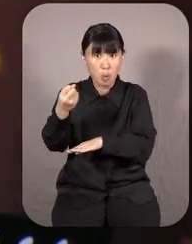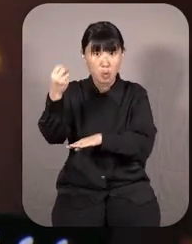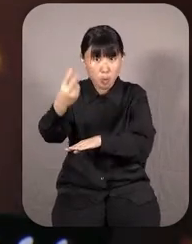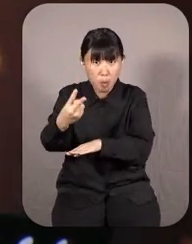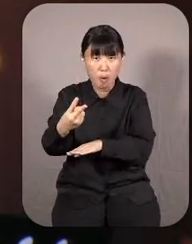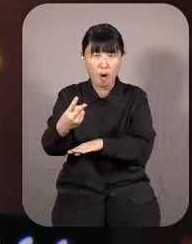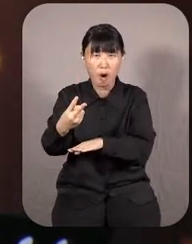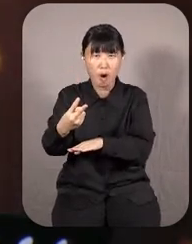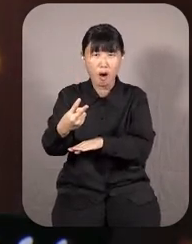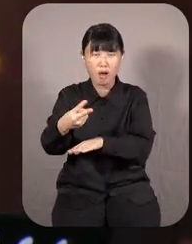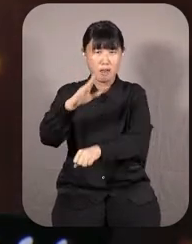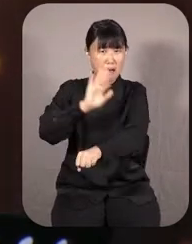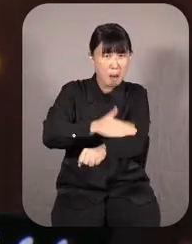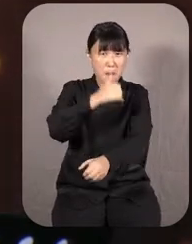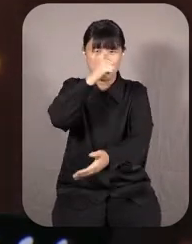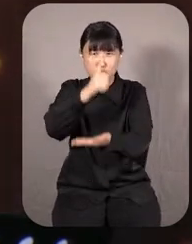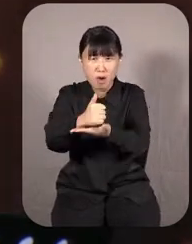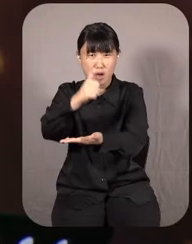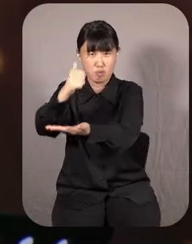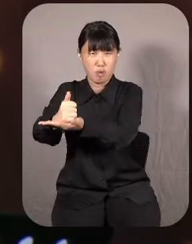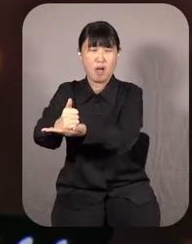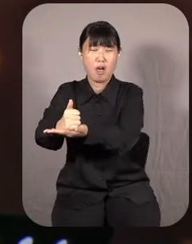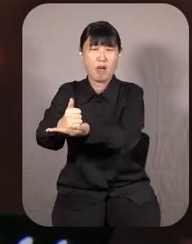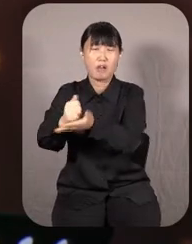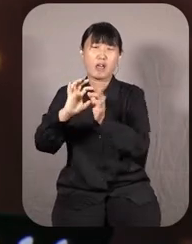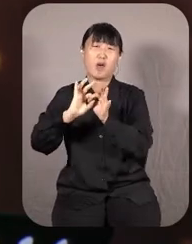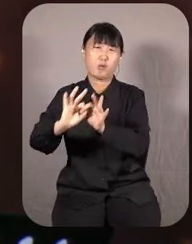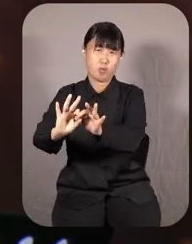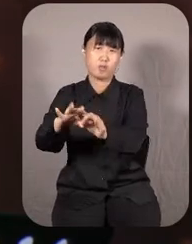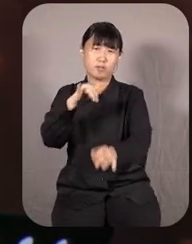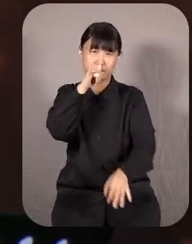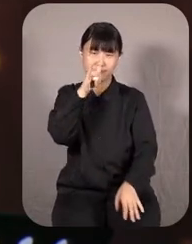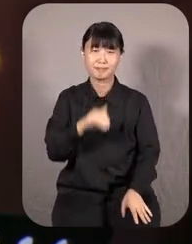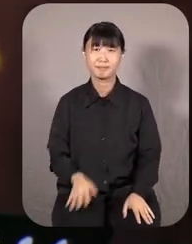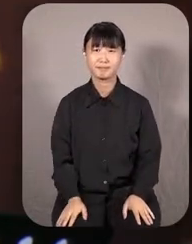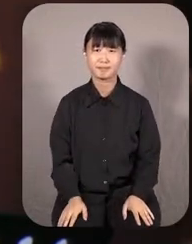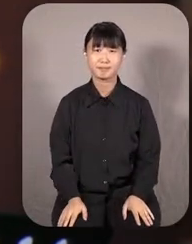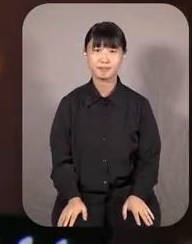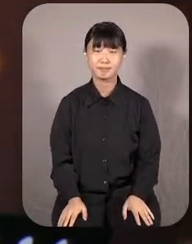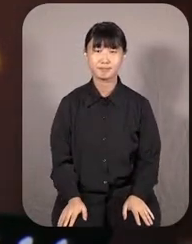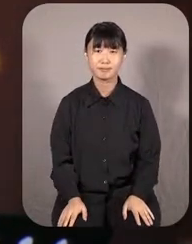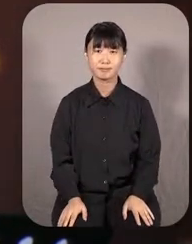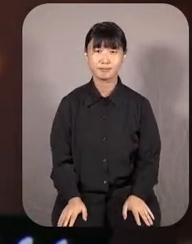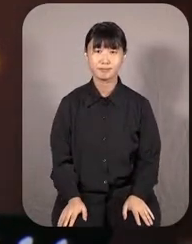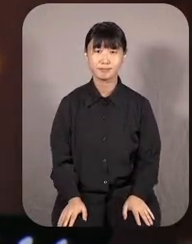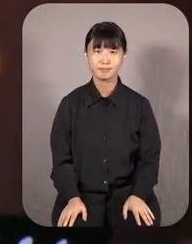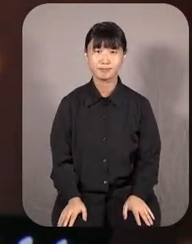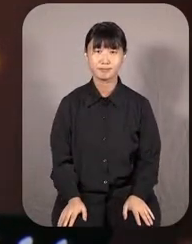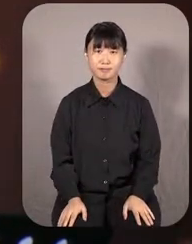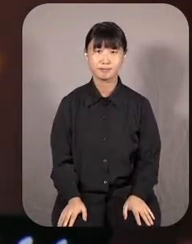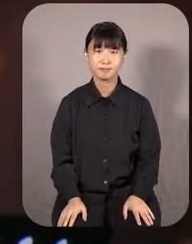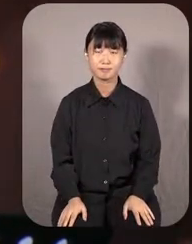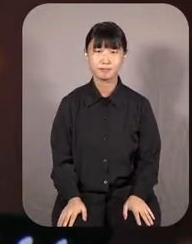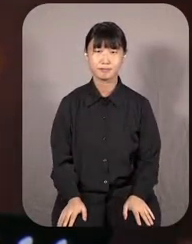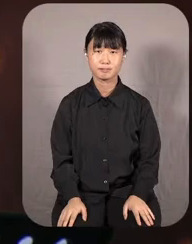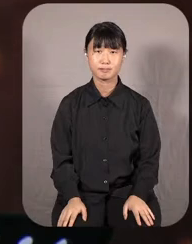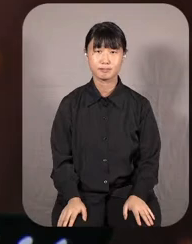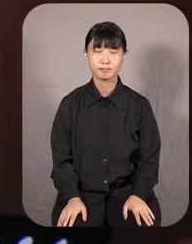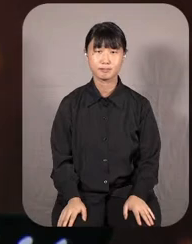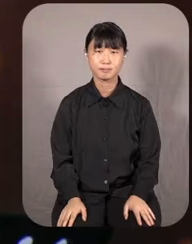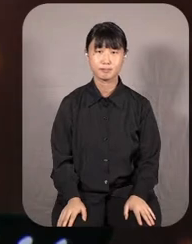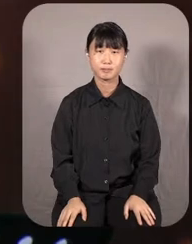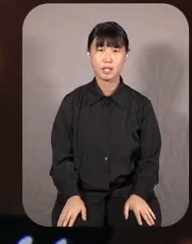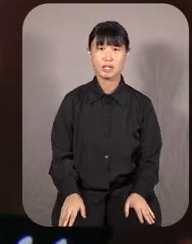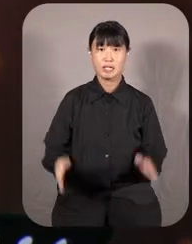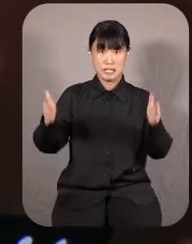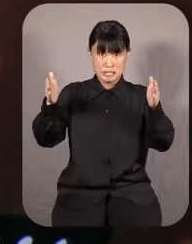저지르는 국정농단의 연속이었습니다. 그 과정에 이태원 참사,